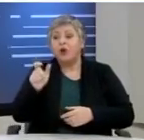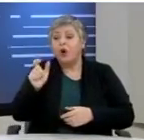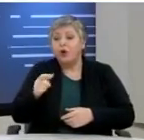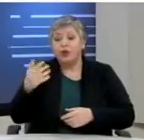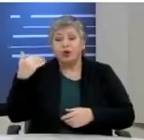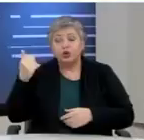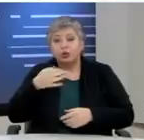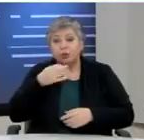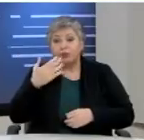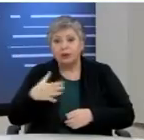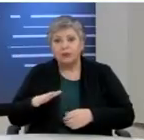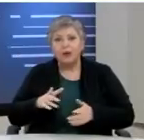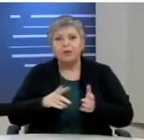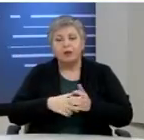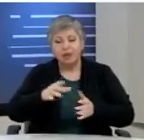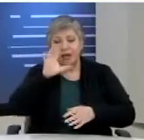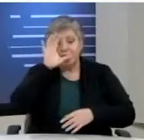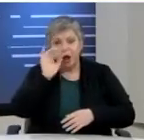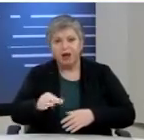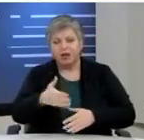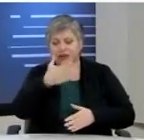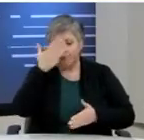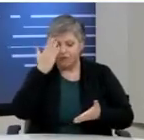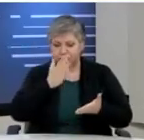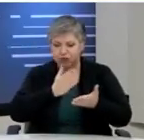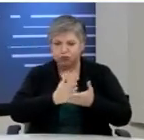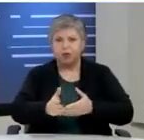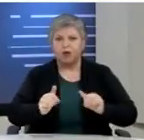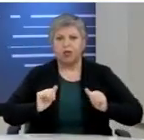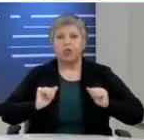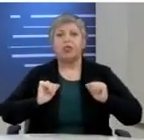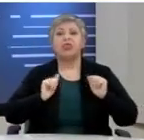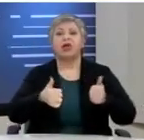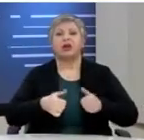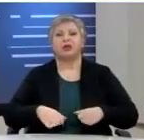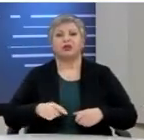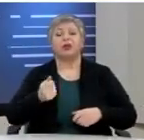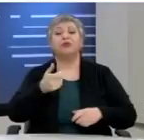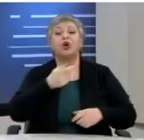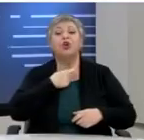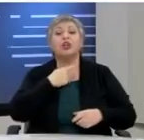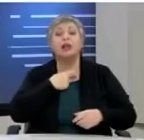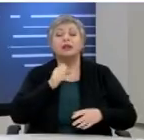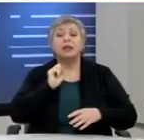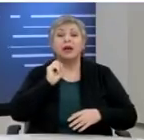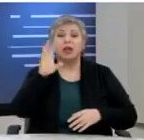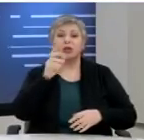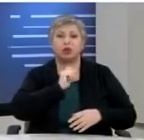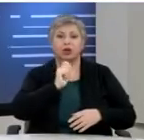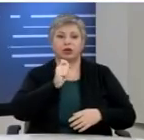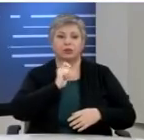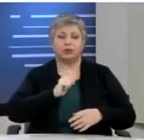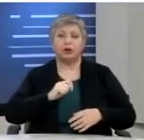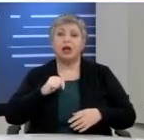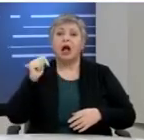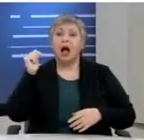χρειάζεται ειλικρίνεια, εντιμότητα και θάρρος. Αυτό χρειάζεται η εξωτερική μας πολιτική και αυτό νομίζω είναι που